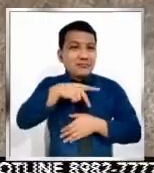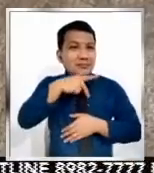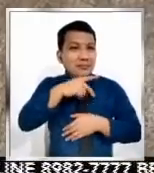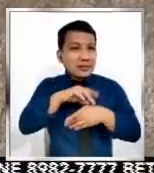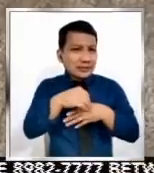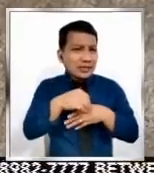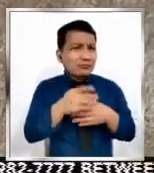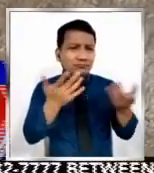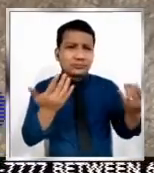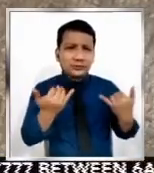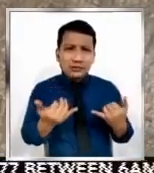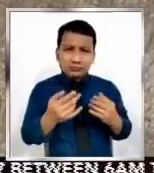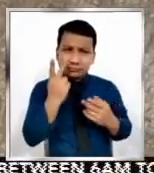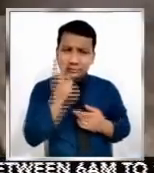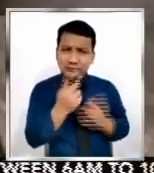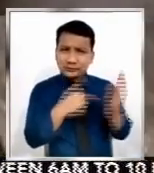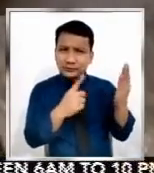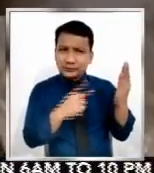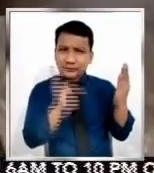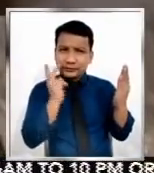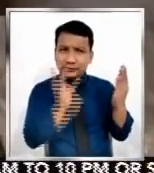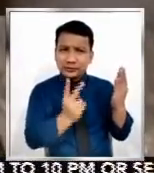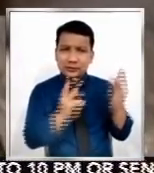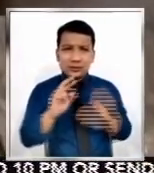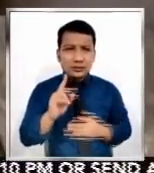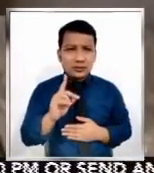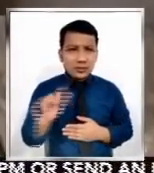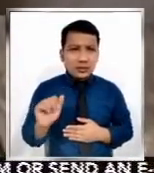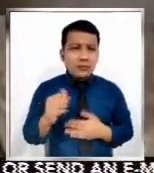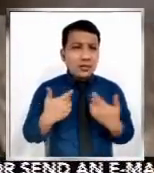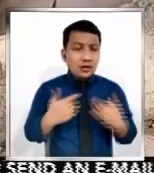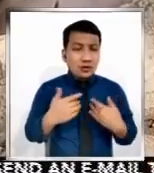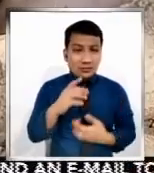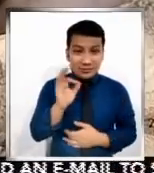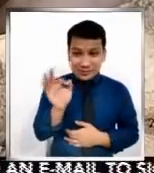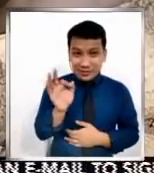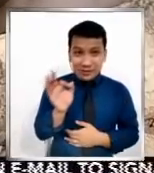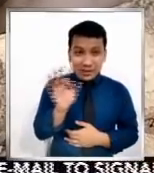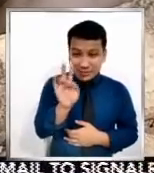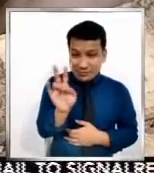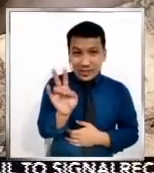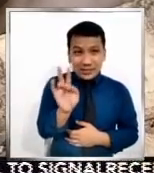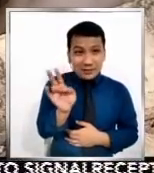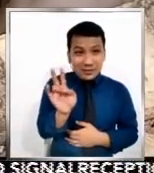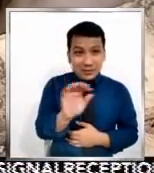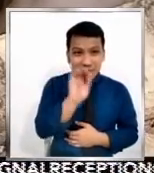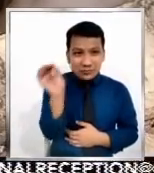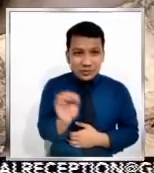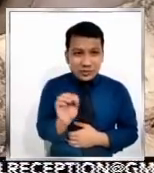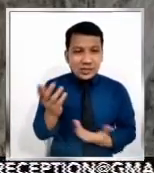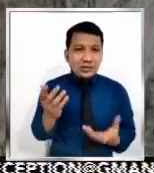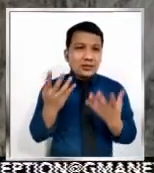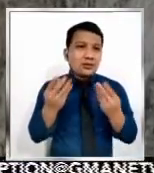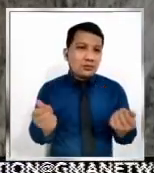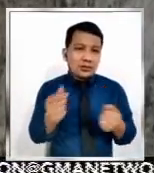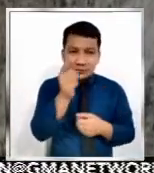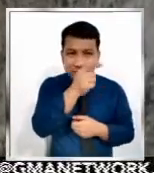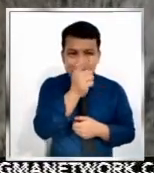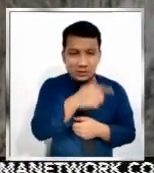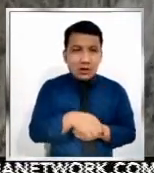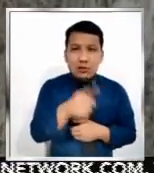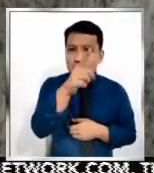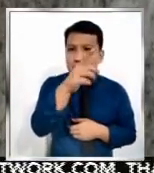Agriculture. 70% ng baboy na wala na sa Luzon, 5 million head. 100 billion ang